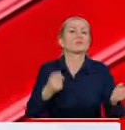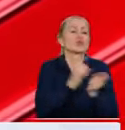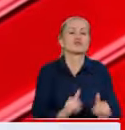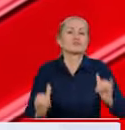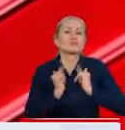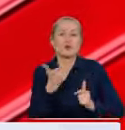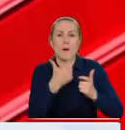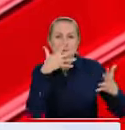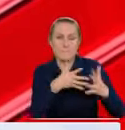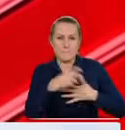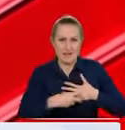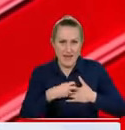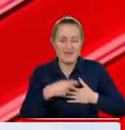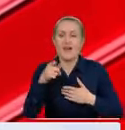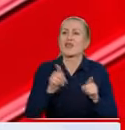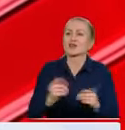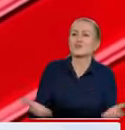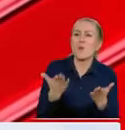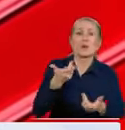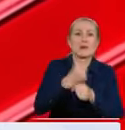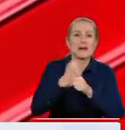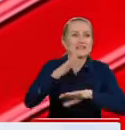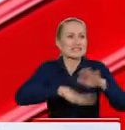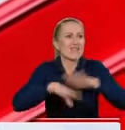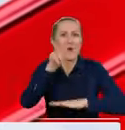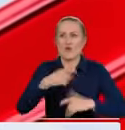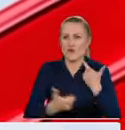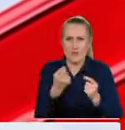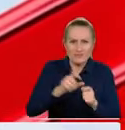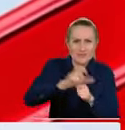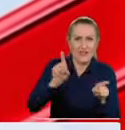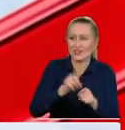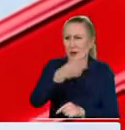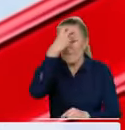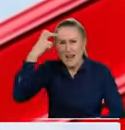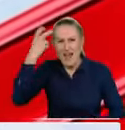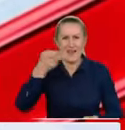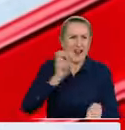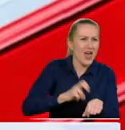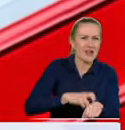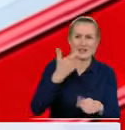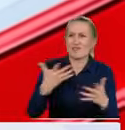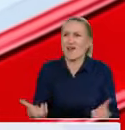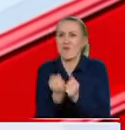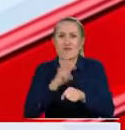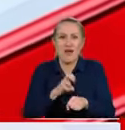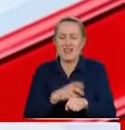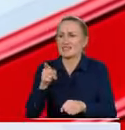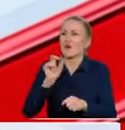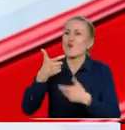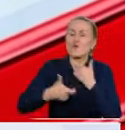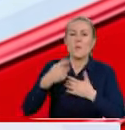Promocja finansowa w zawodach medycznych. Nie może pensja medyka, czy to lekarz, czy pielęgniarka, czy ratownik medyczny, czy diagnosta,